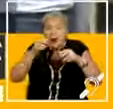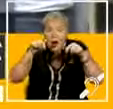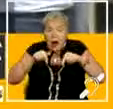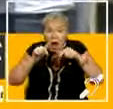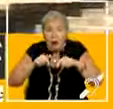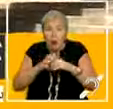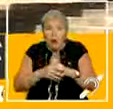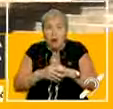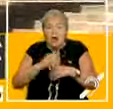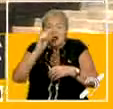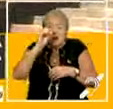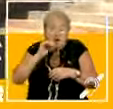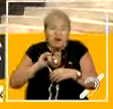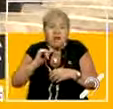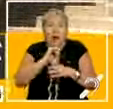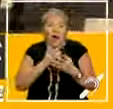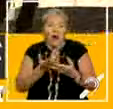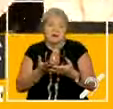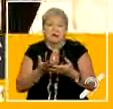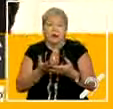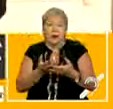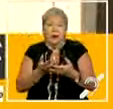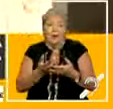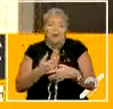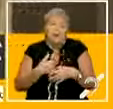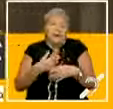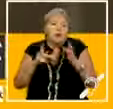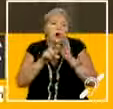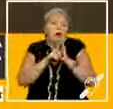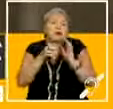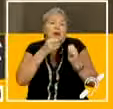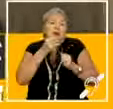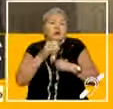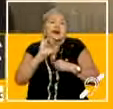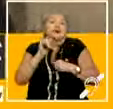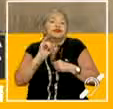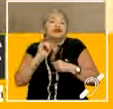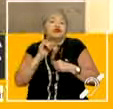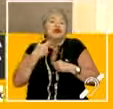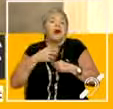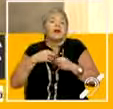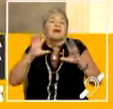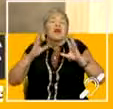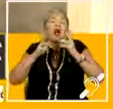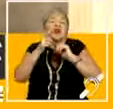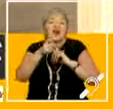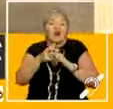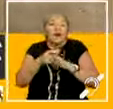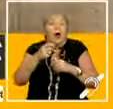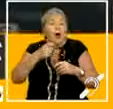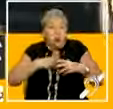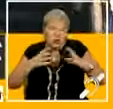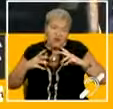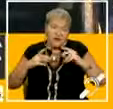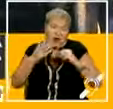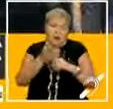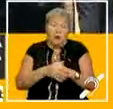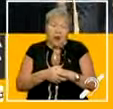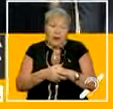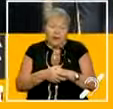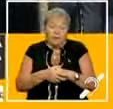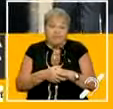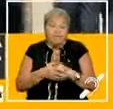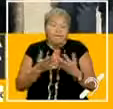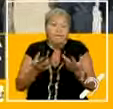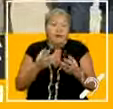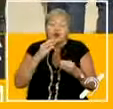este mini-vacanță, așa că potrivit legii și cei care protestează pot fi liberi și ca să